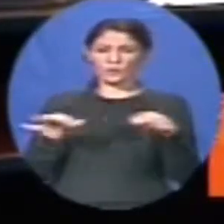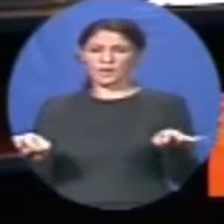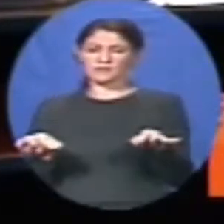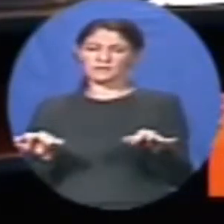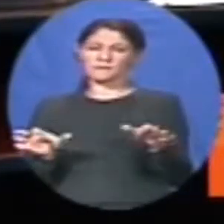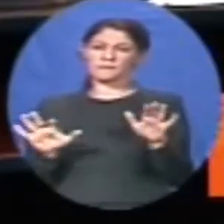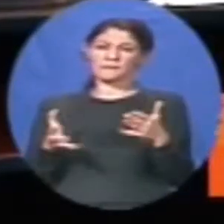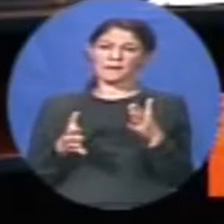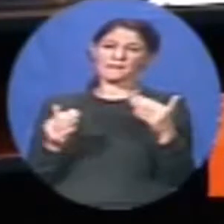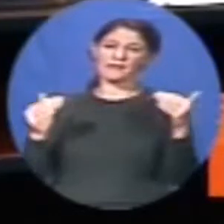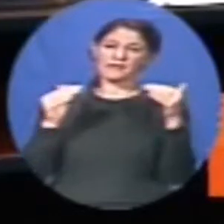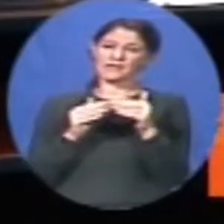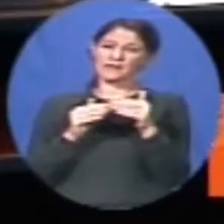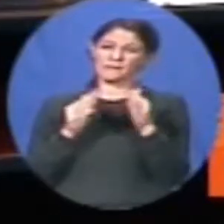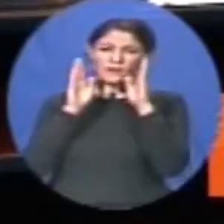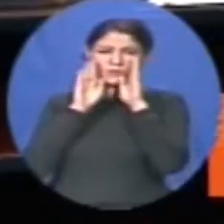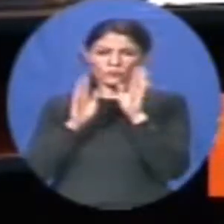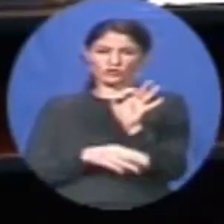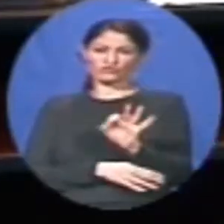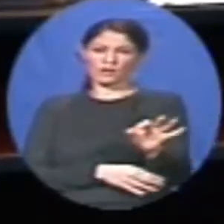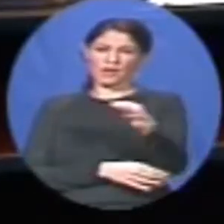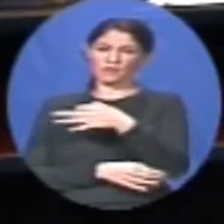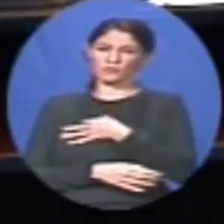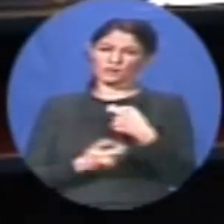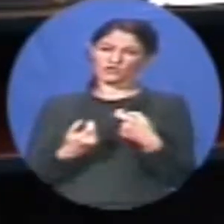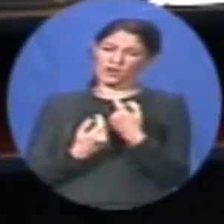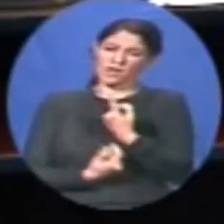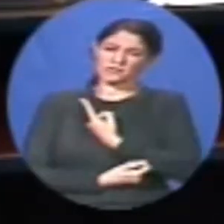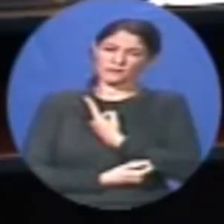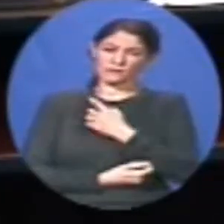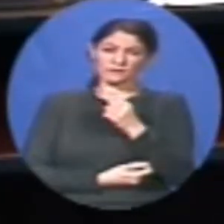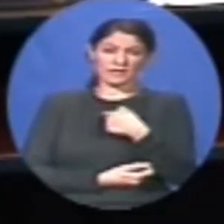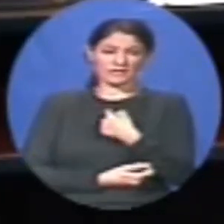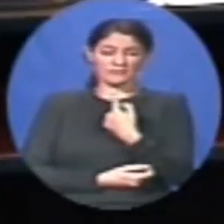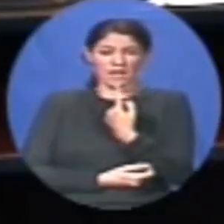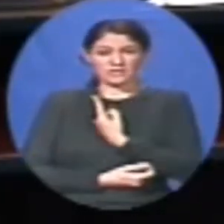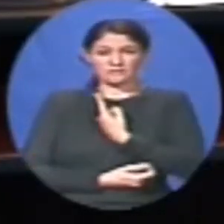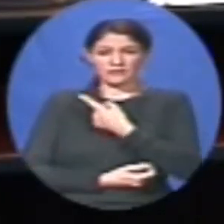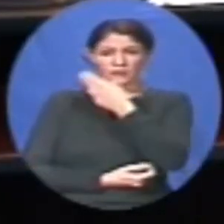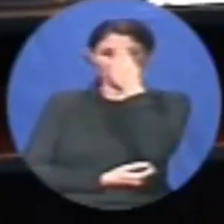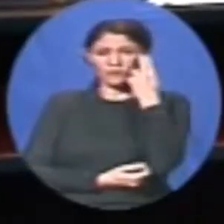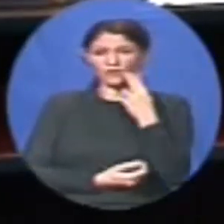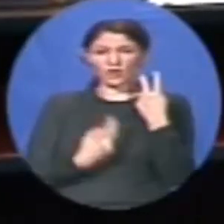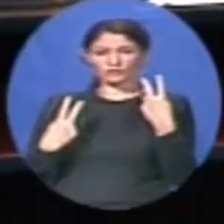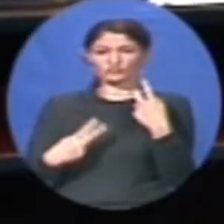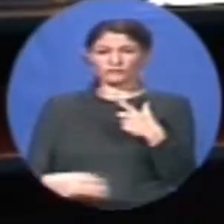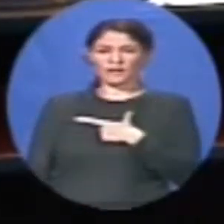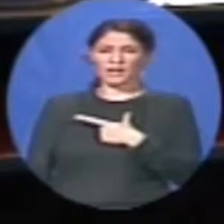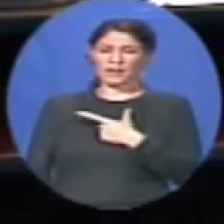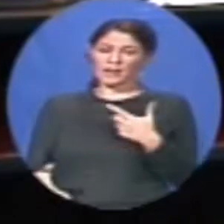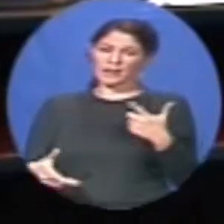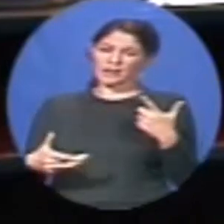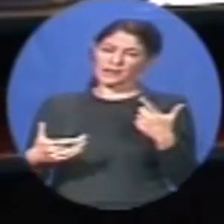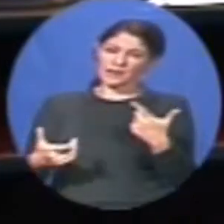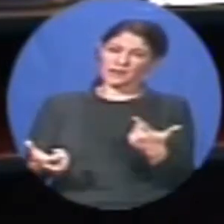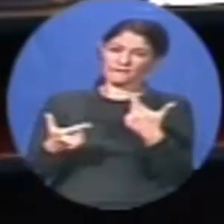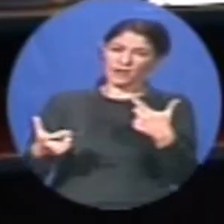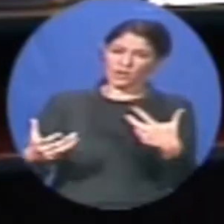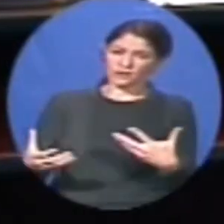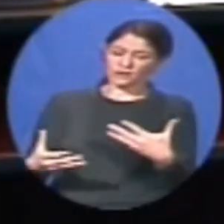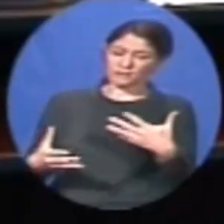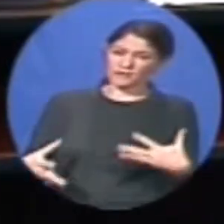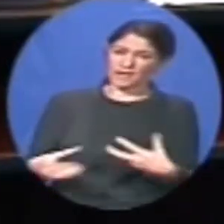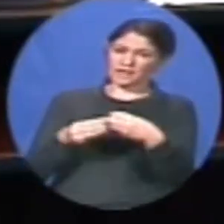של מה מתאים לאמונה שלנו לגבי עצמנו. אם אני כהורה, למשל, חשוב לי לבלות עם הילד שלי, אז, כי זה עושה לי